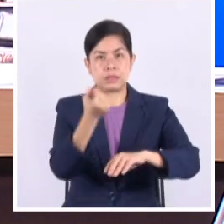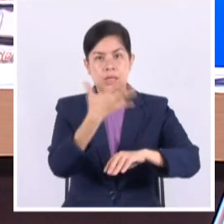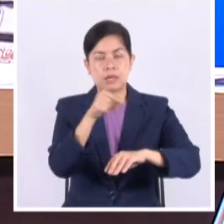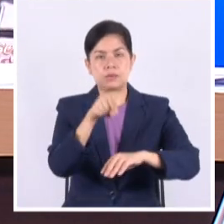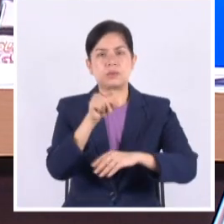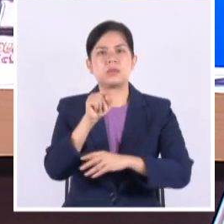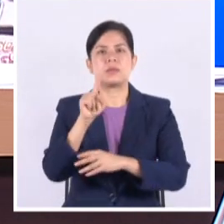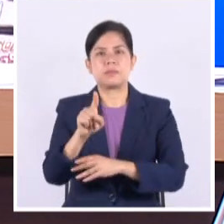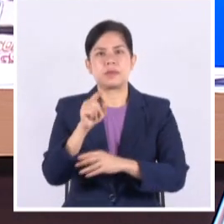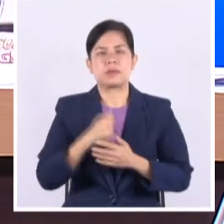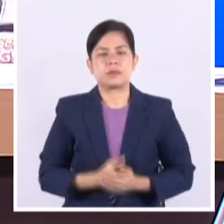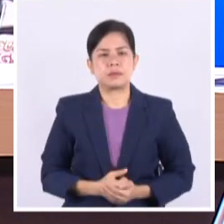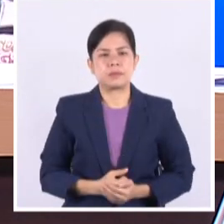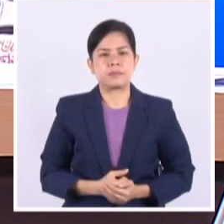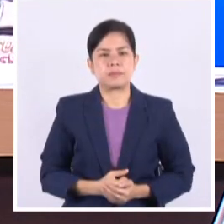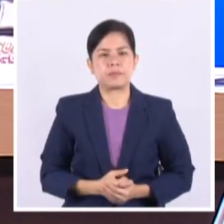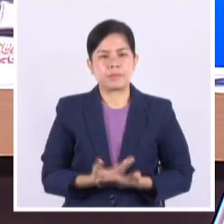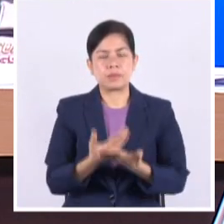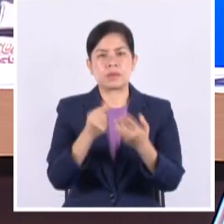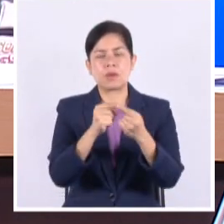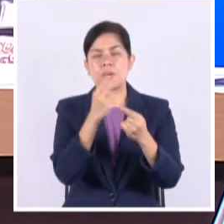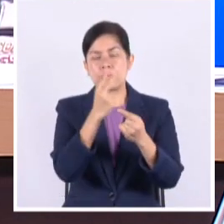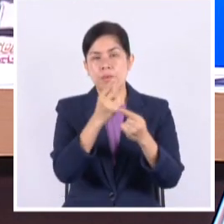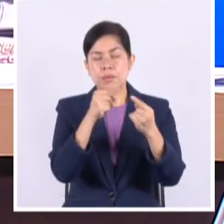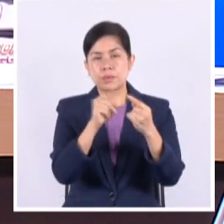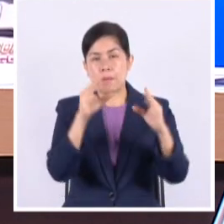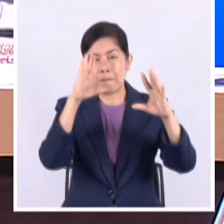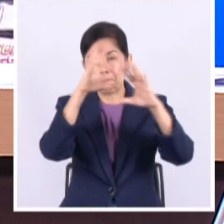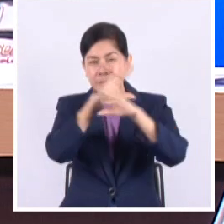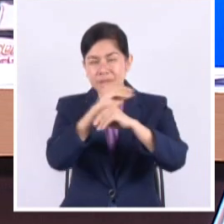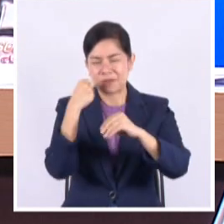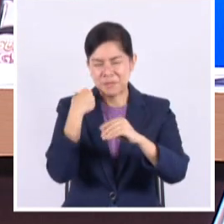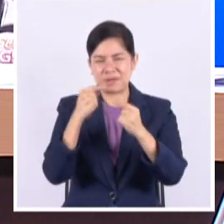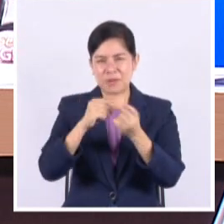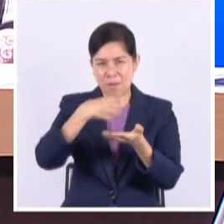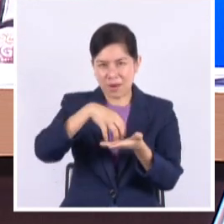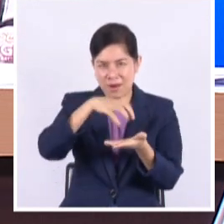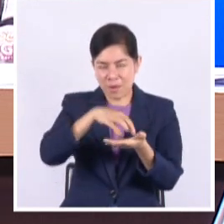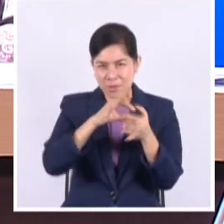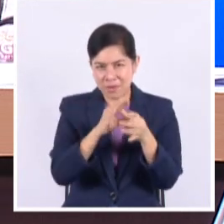ตี 5:21 ฟ้ายังมืดๆอยู่นะคะก็พอได้นะบรรยากาศที่จะเล่าเรื่องหลอนๆ